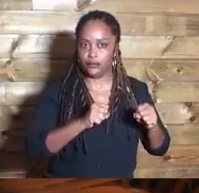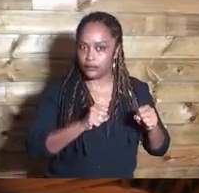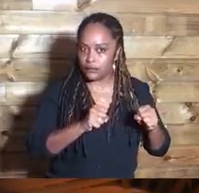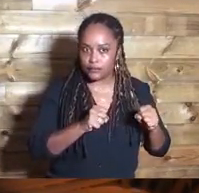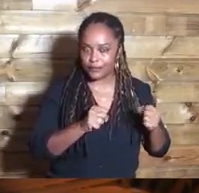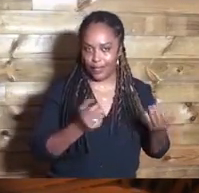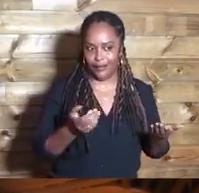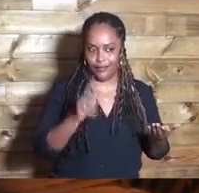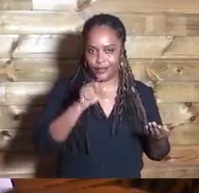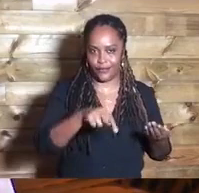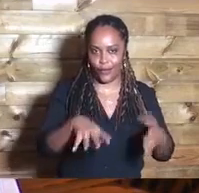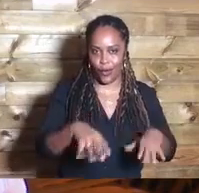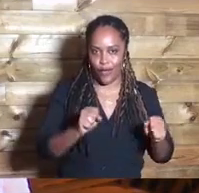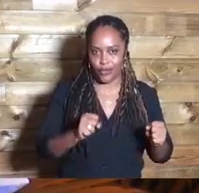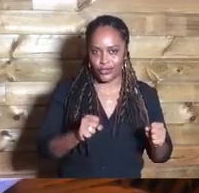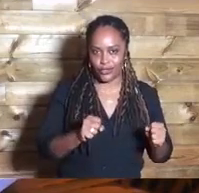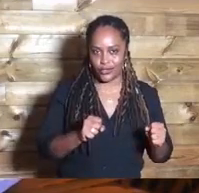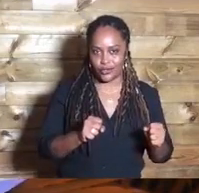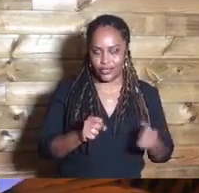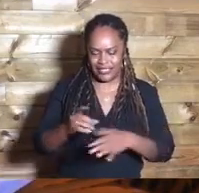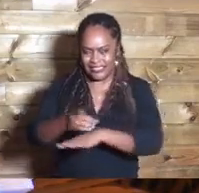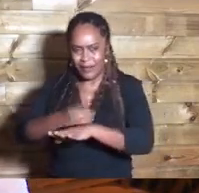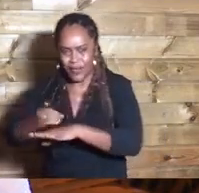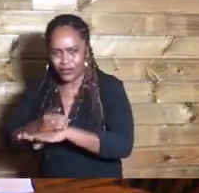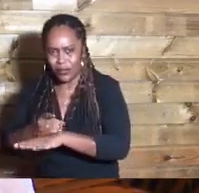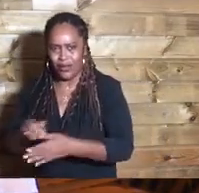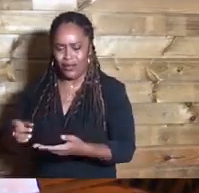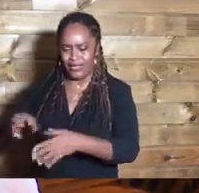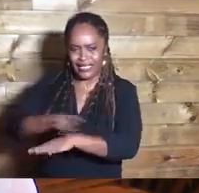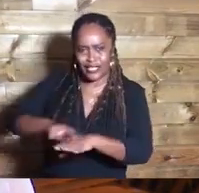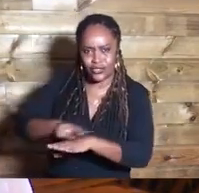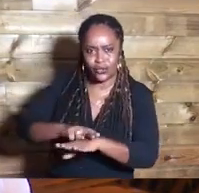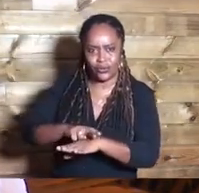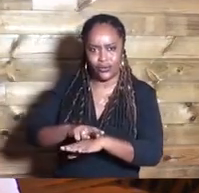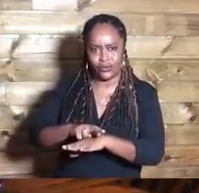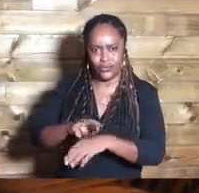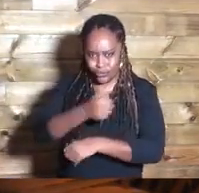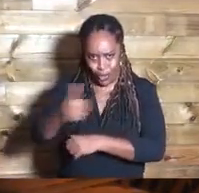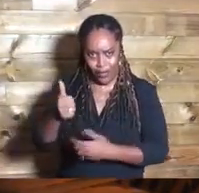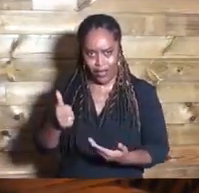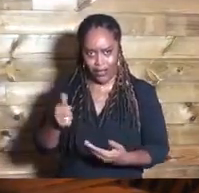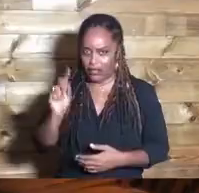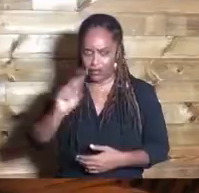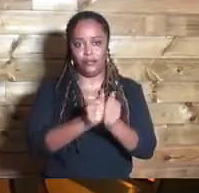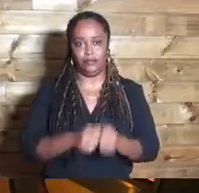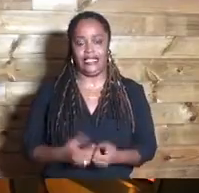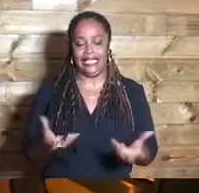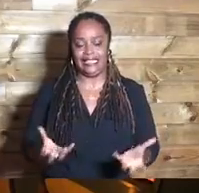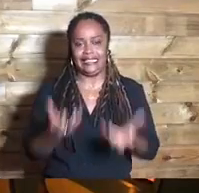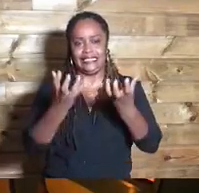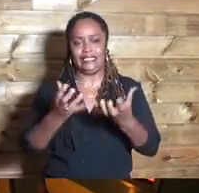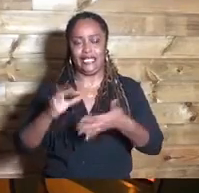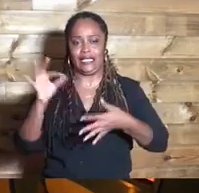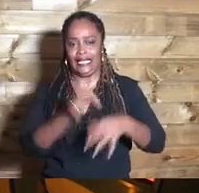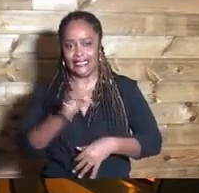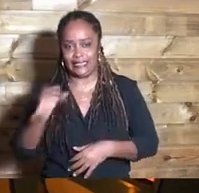fan kwe, que c'est la région et les départements tout seuls qui mènent la Guadeloupe en direction là, nous mènent là. C'est nous toutes ensemble,